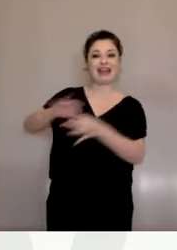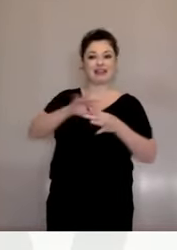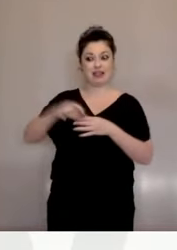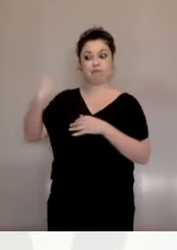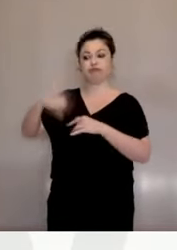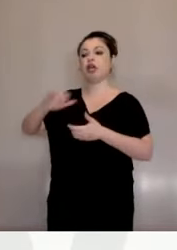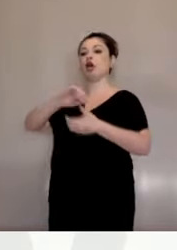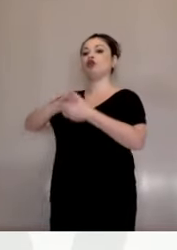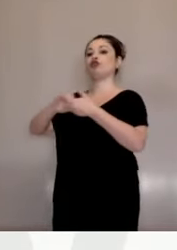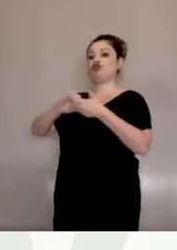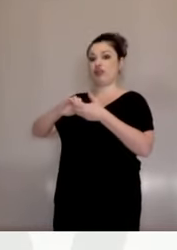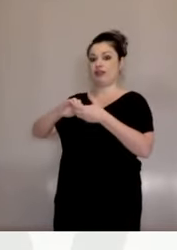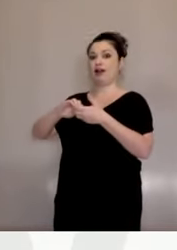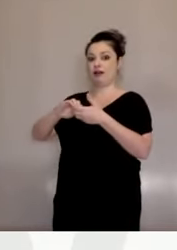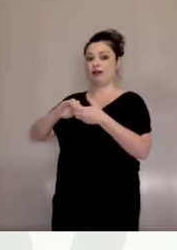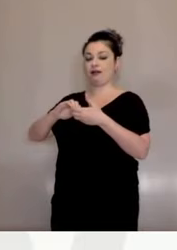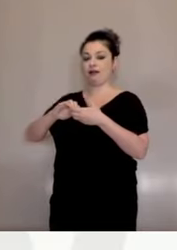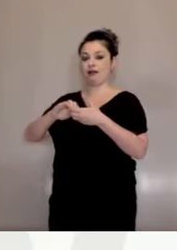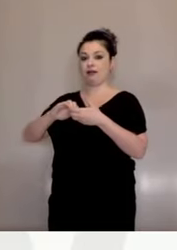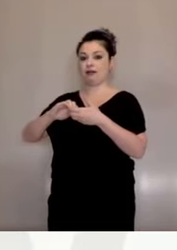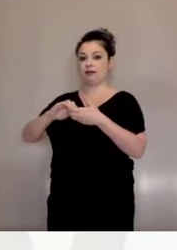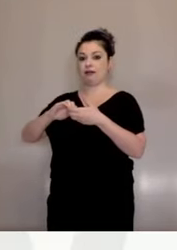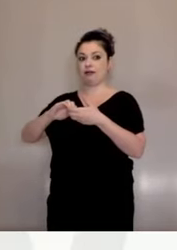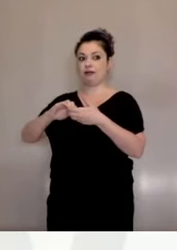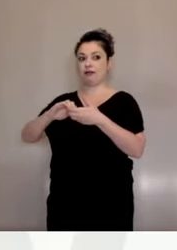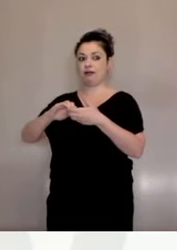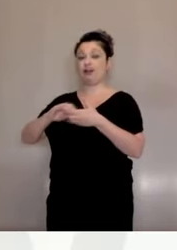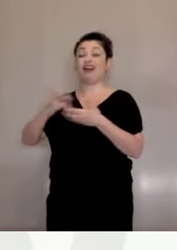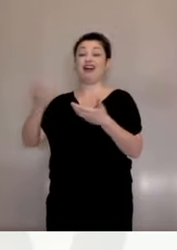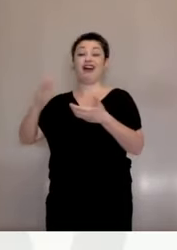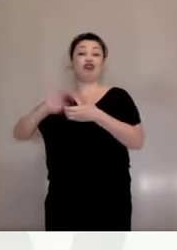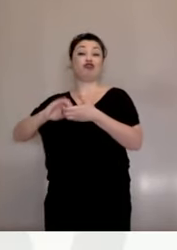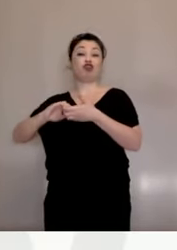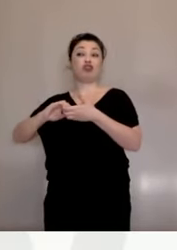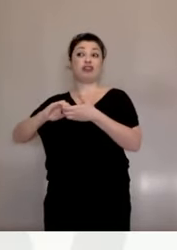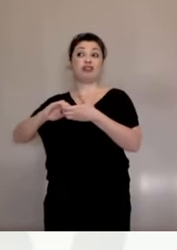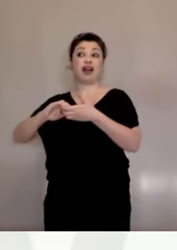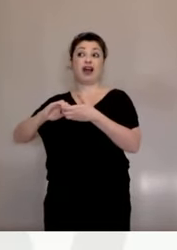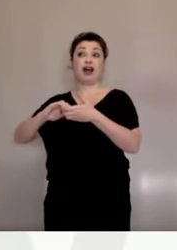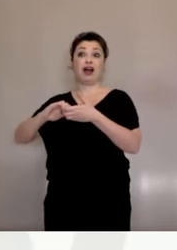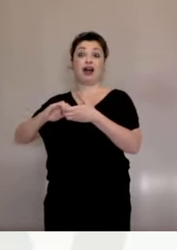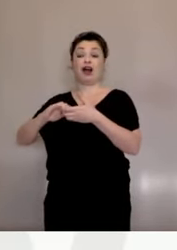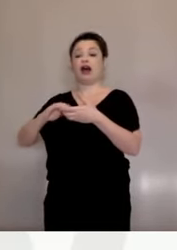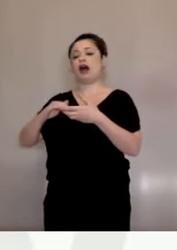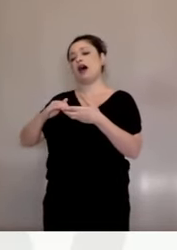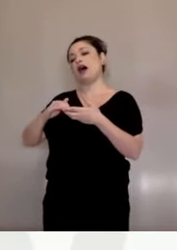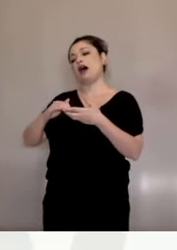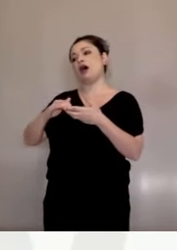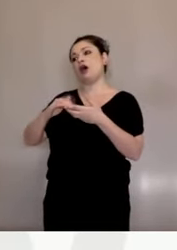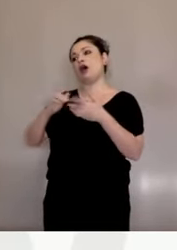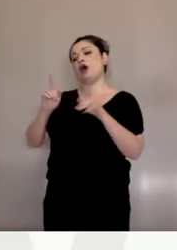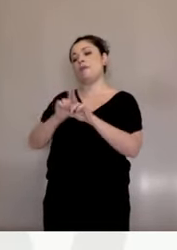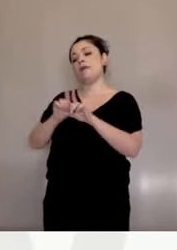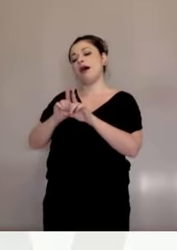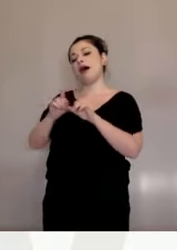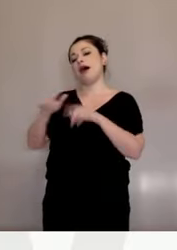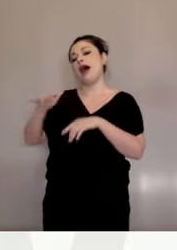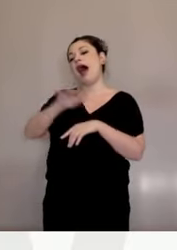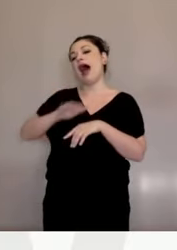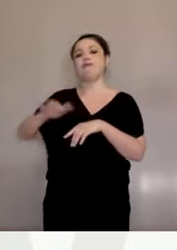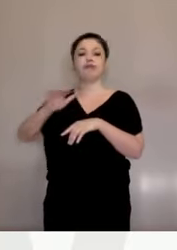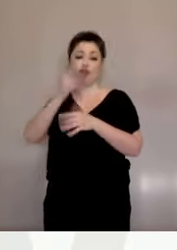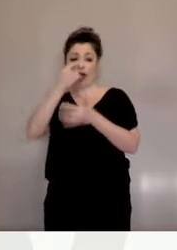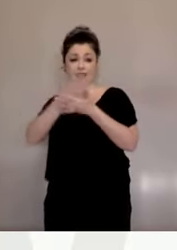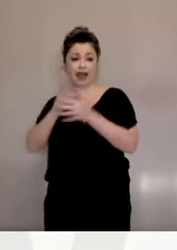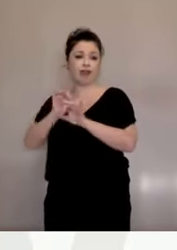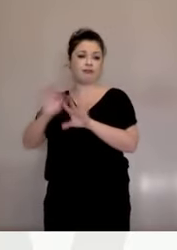eccetera. La società è l'ambito proprio della libertà individuale, sì,